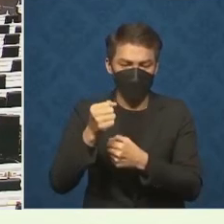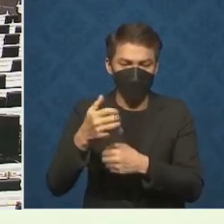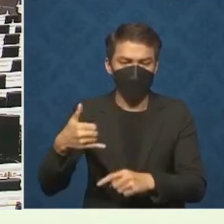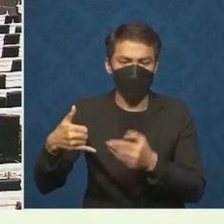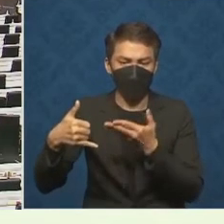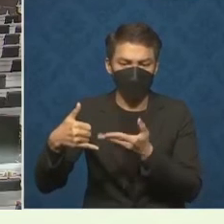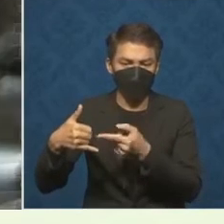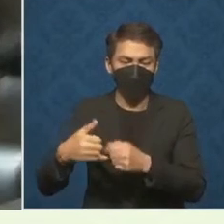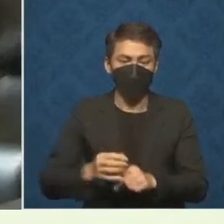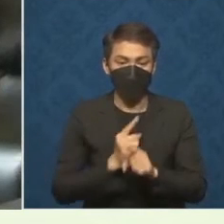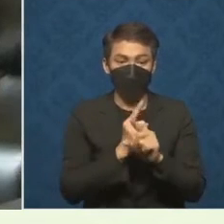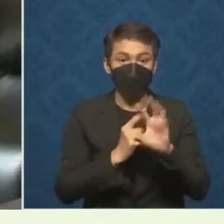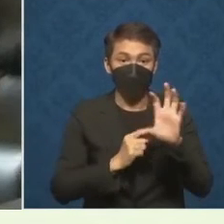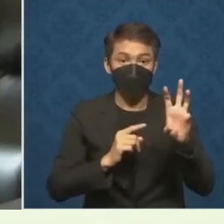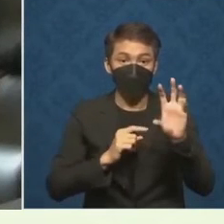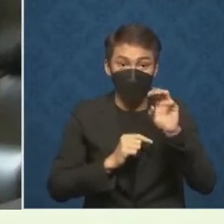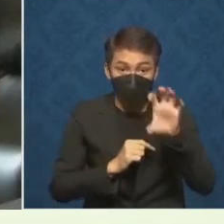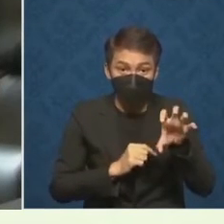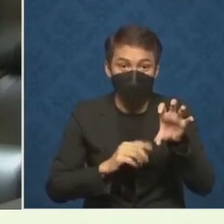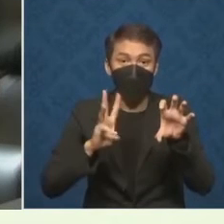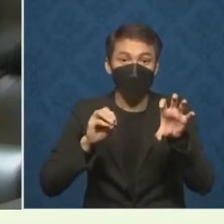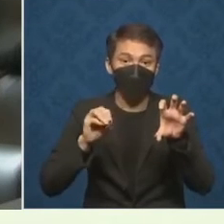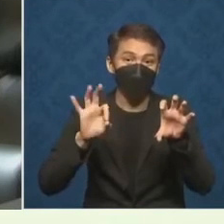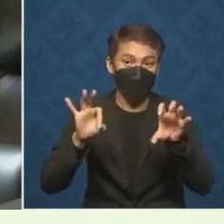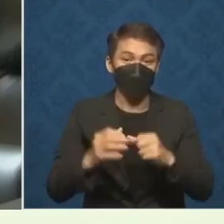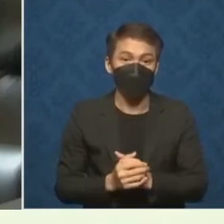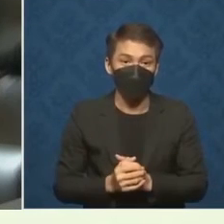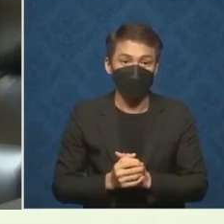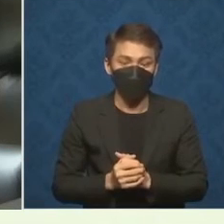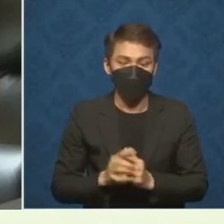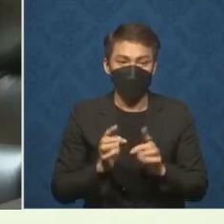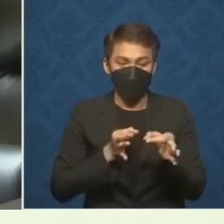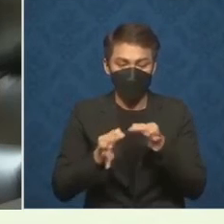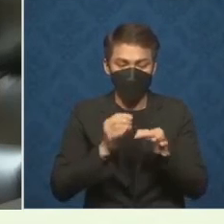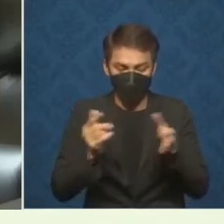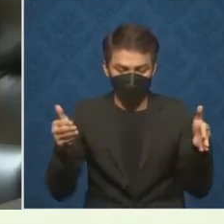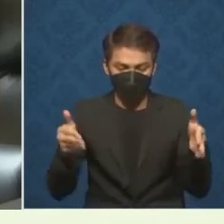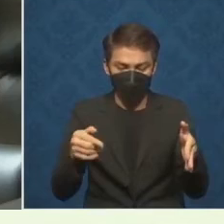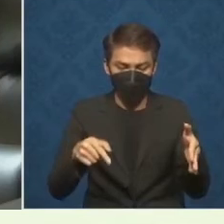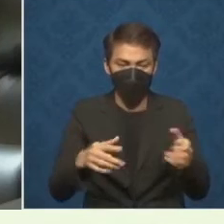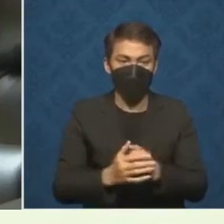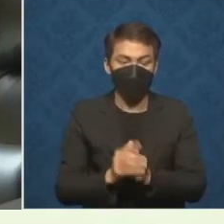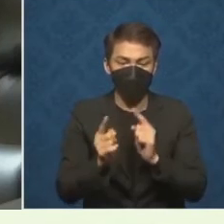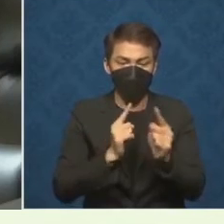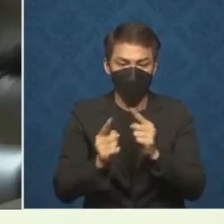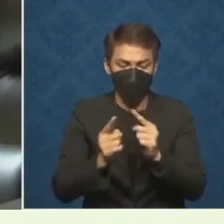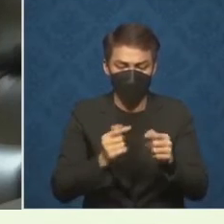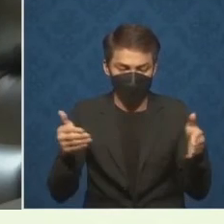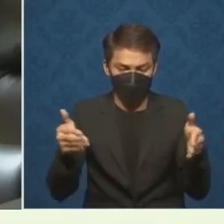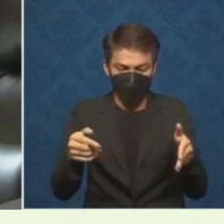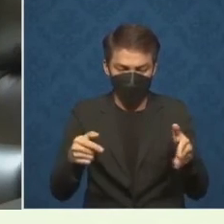ที่69ครับการอภิปรายต้องอยู่ในประเด็นหรือเกี่ยวกับประเด็นที่กำลังปรึกษากันอยู่ครับ